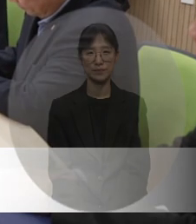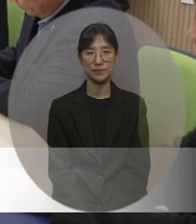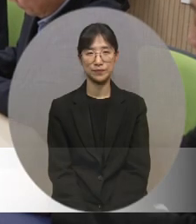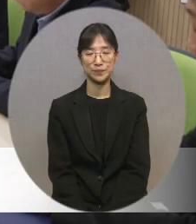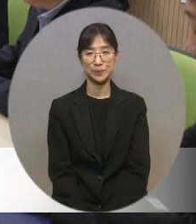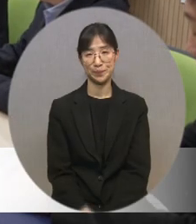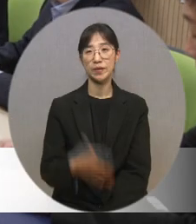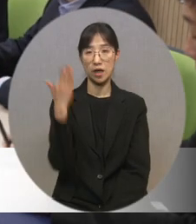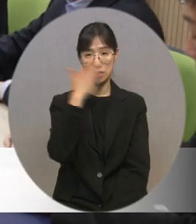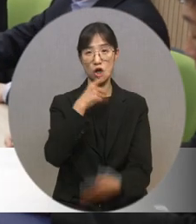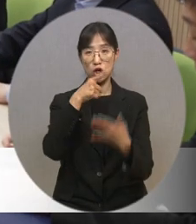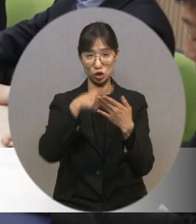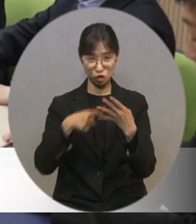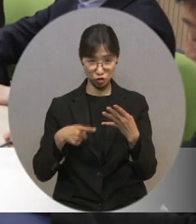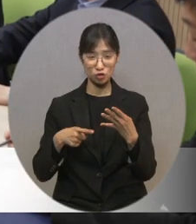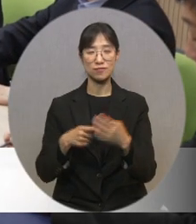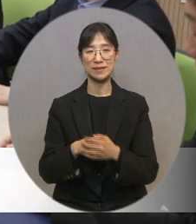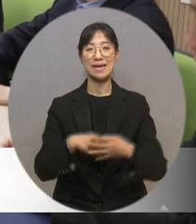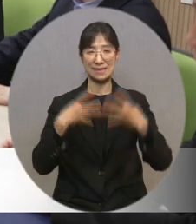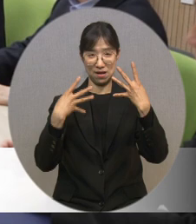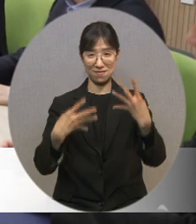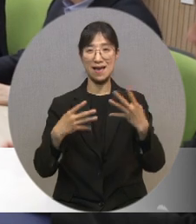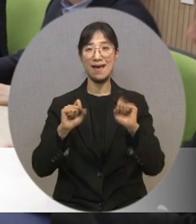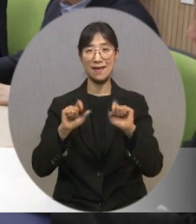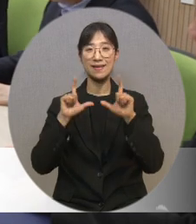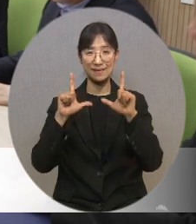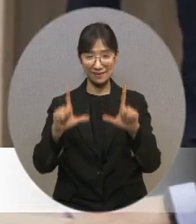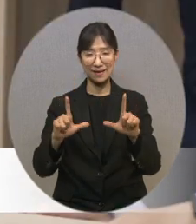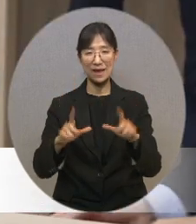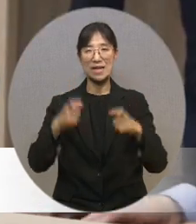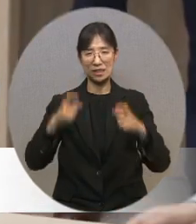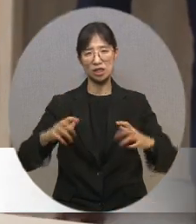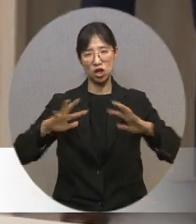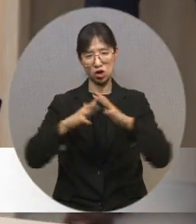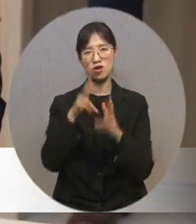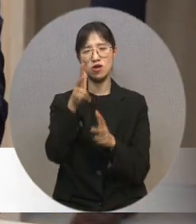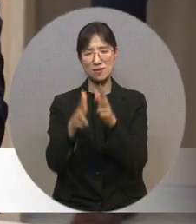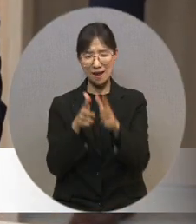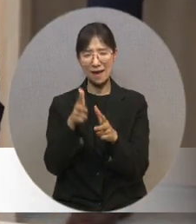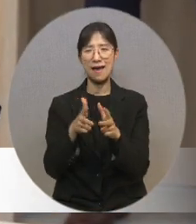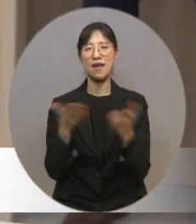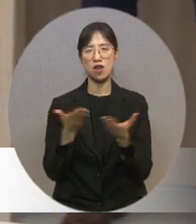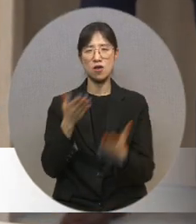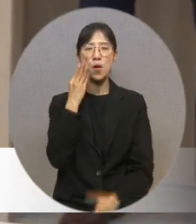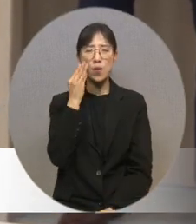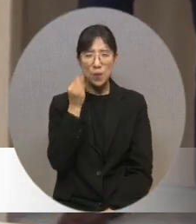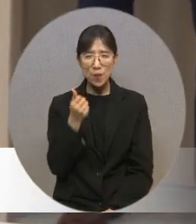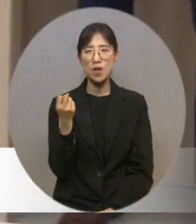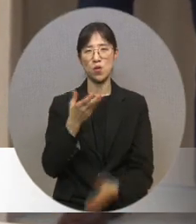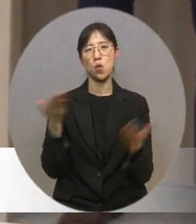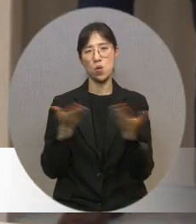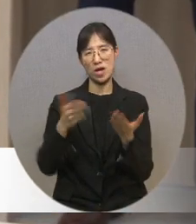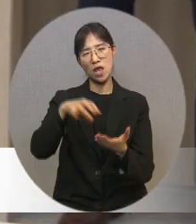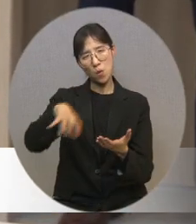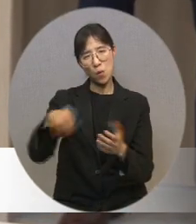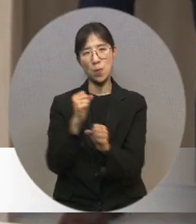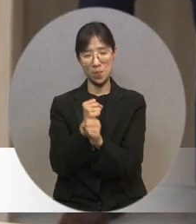충북 청주시가 4일 임시청사 직지실에서 지역건설산업 활성화 및 일자리 창출을